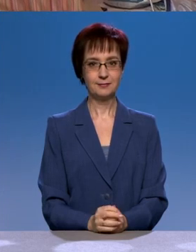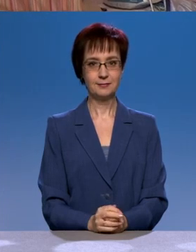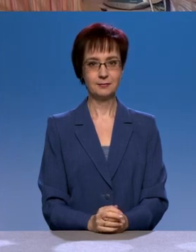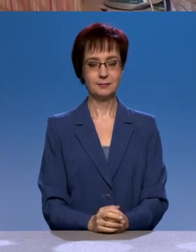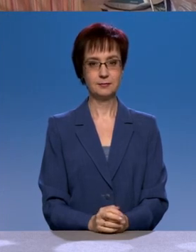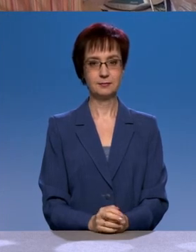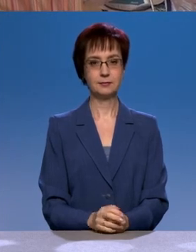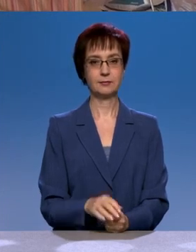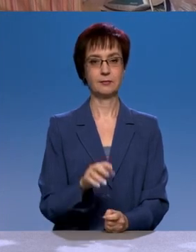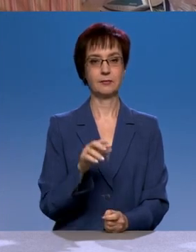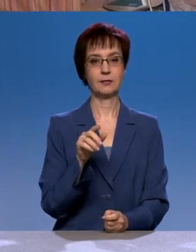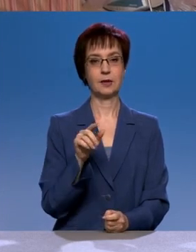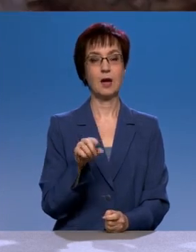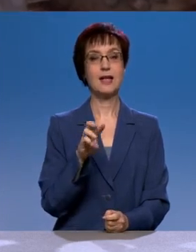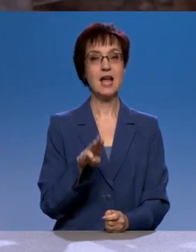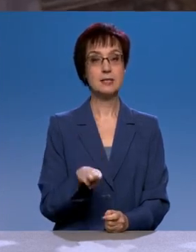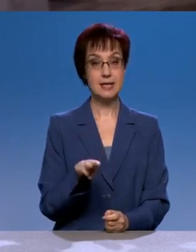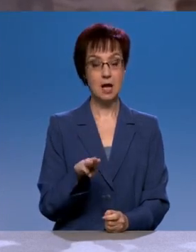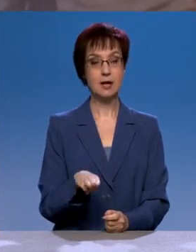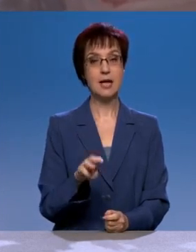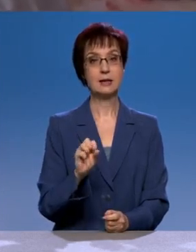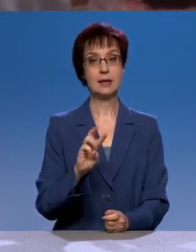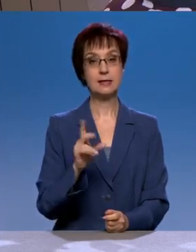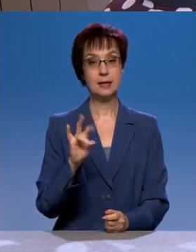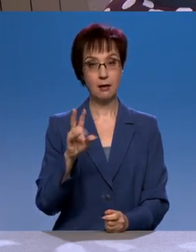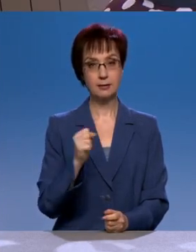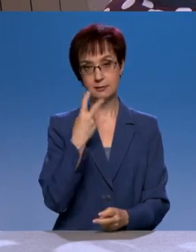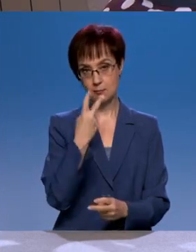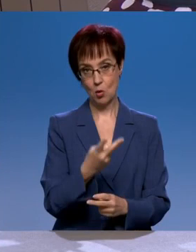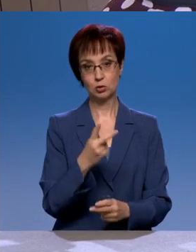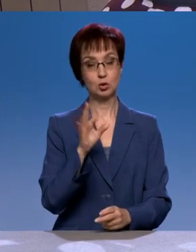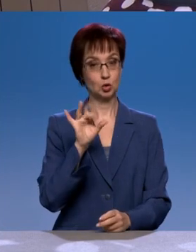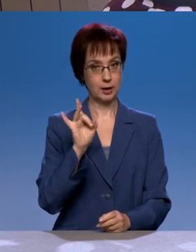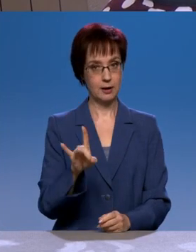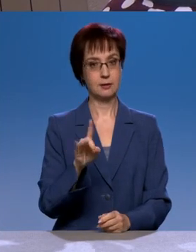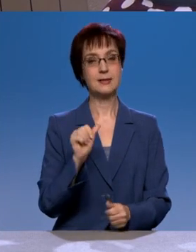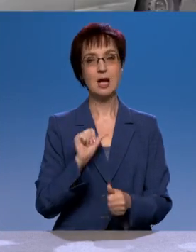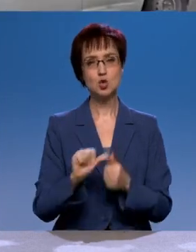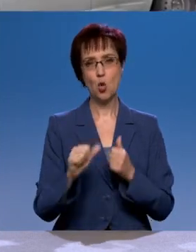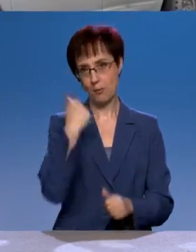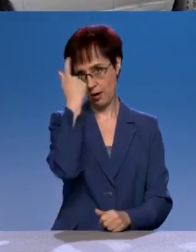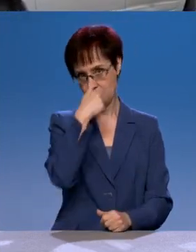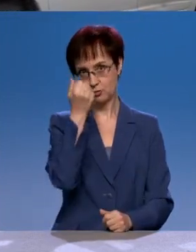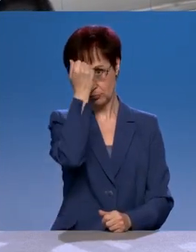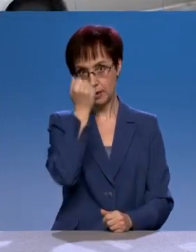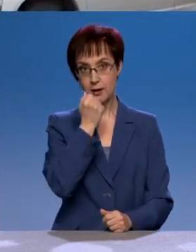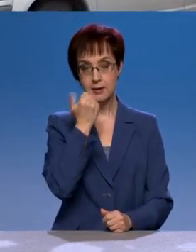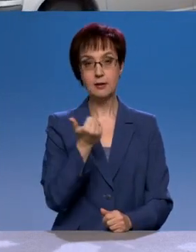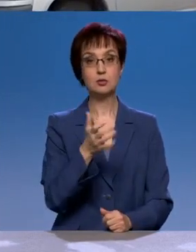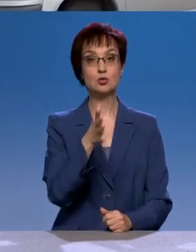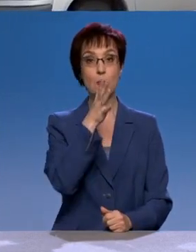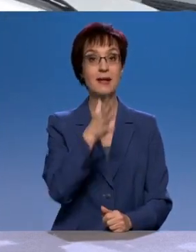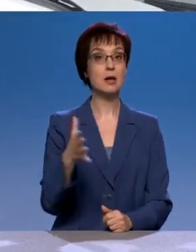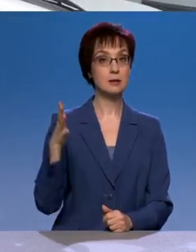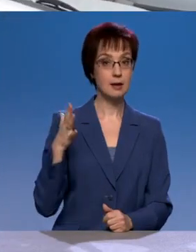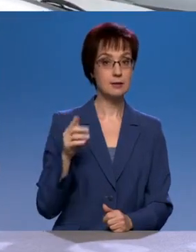Бичанка Татьяна Япончинцева смотрит общественное телевидение с особой, личной благодарностью. 5 лет назад к ней с внуком приехала